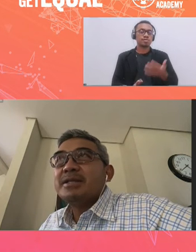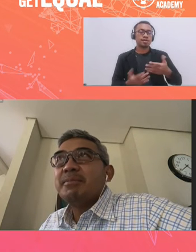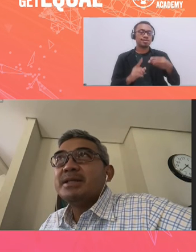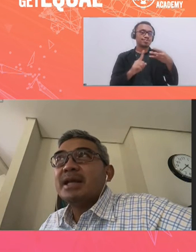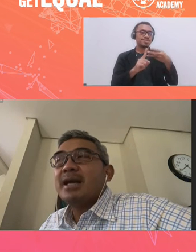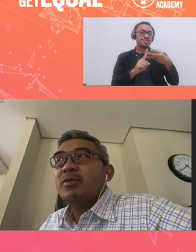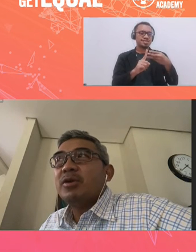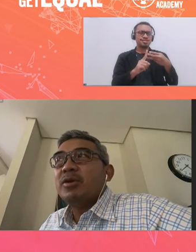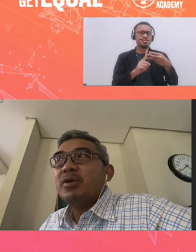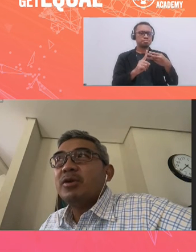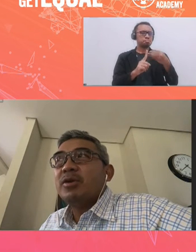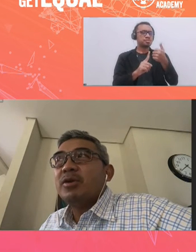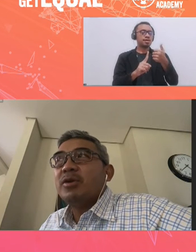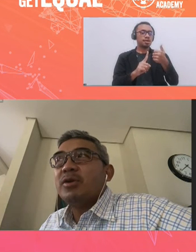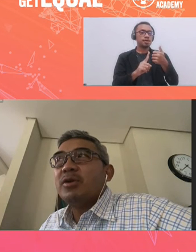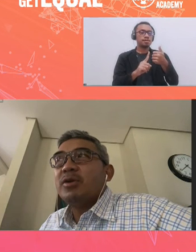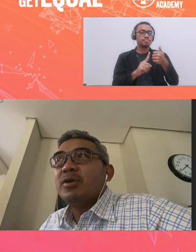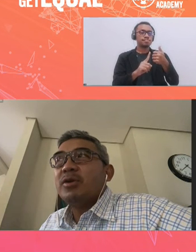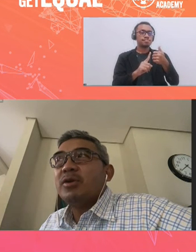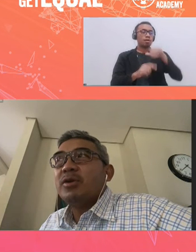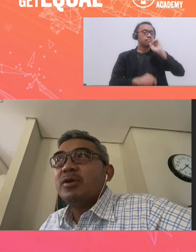kayak semacam pencerahan